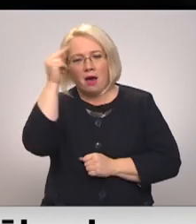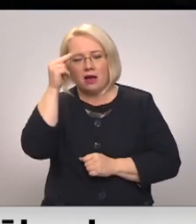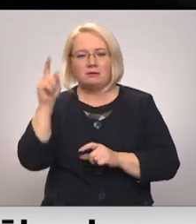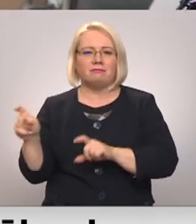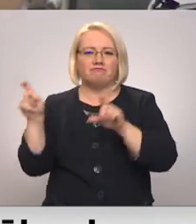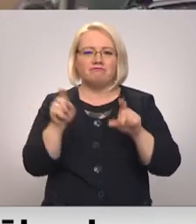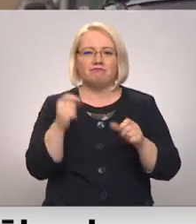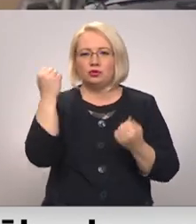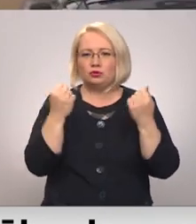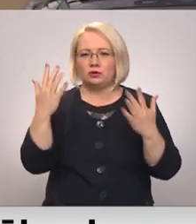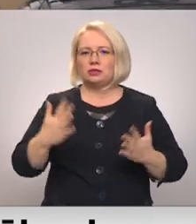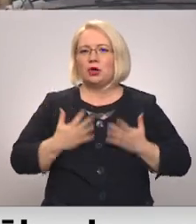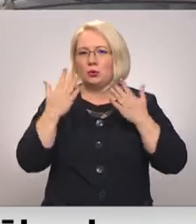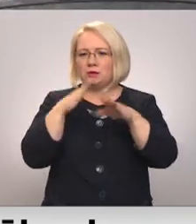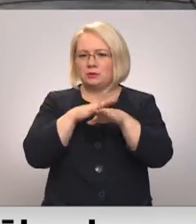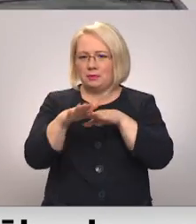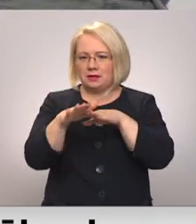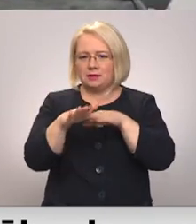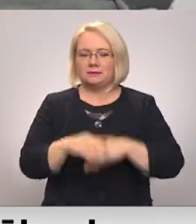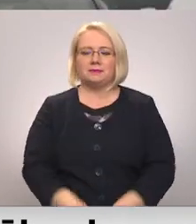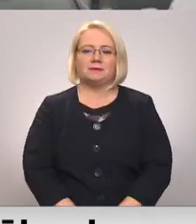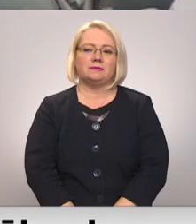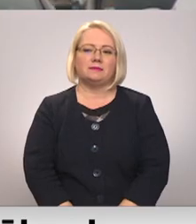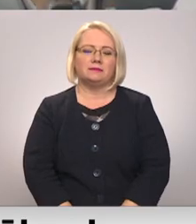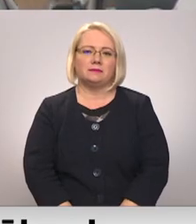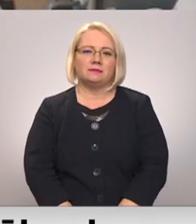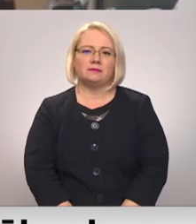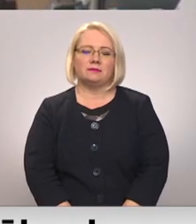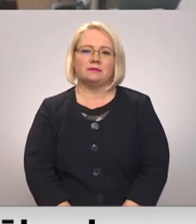sēsties pie stūras ir sajūsmas pilns. Dāvids Freidenfelds, Oto Ailts, Latvijas televīzija.